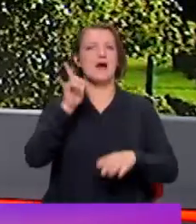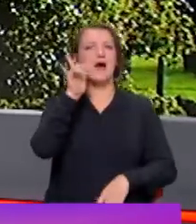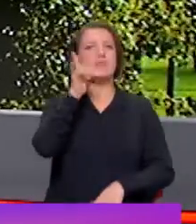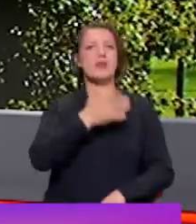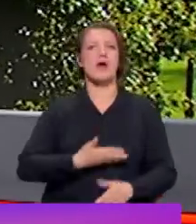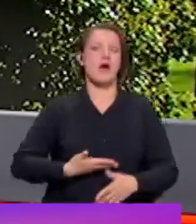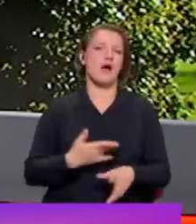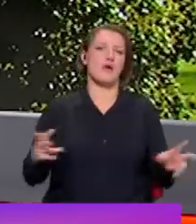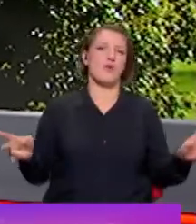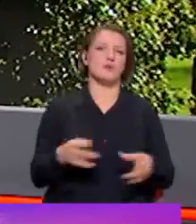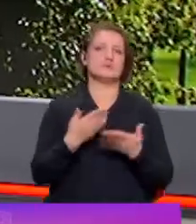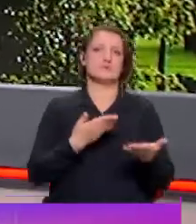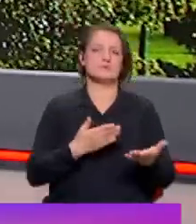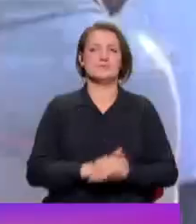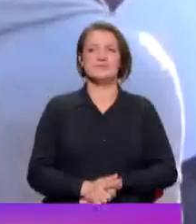açlıktan